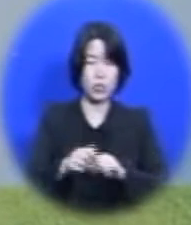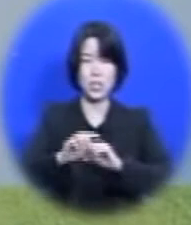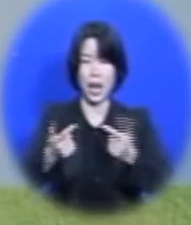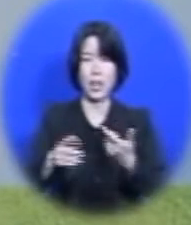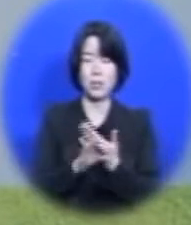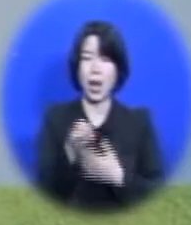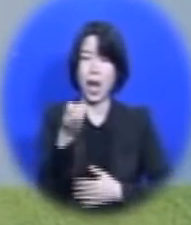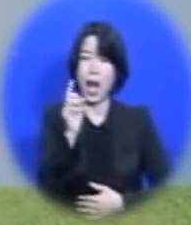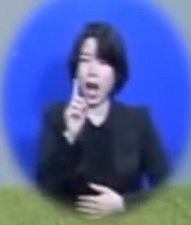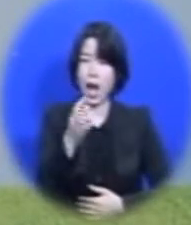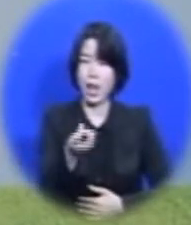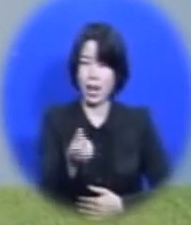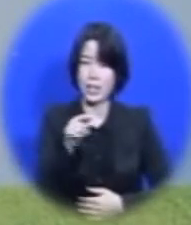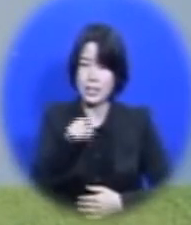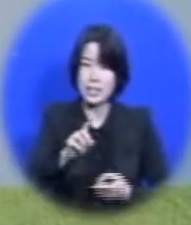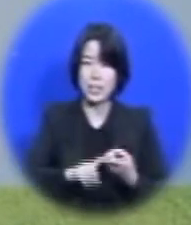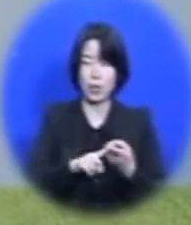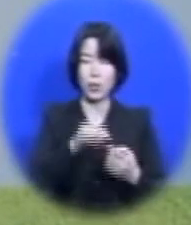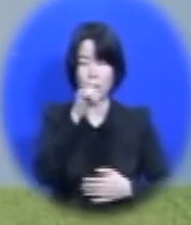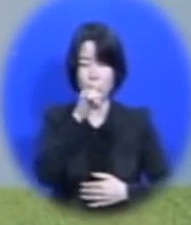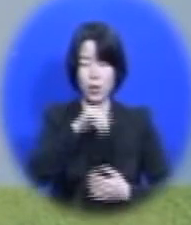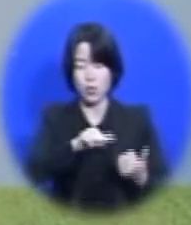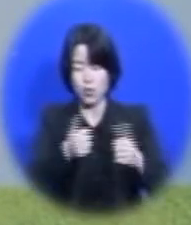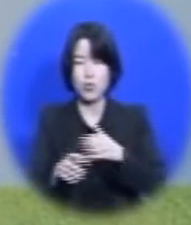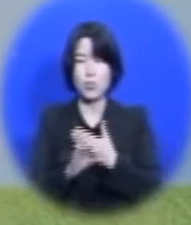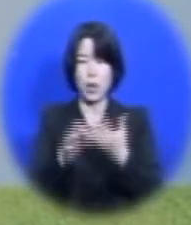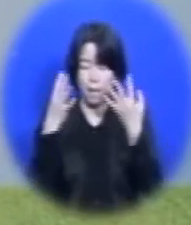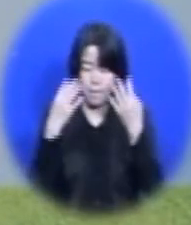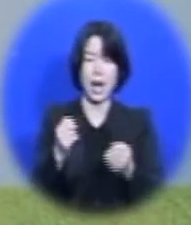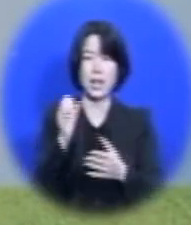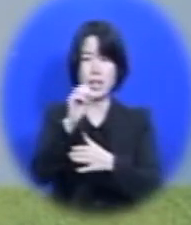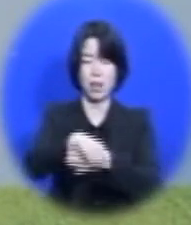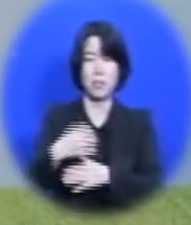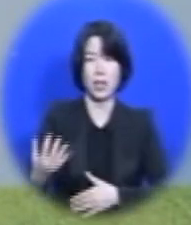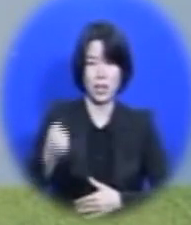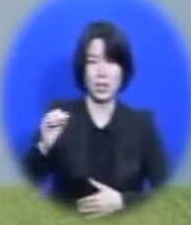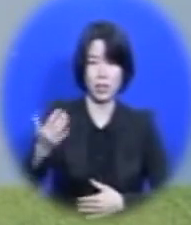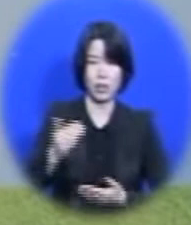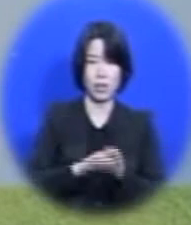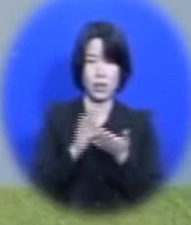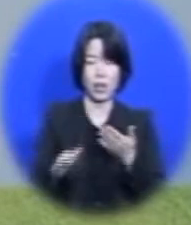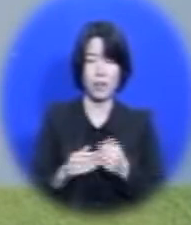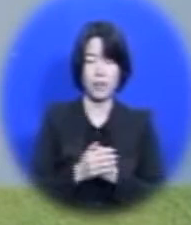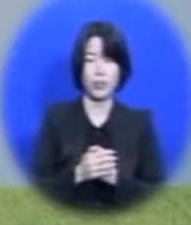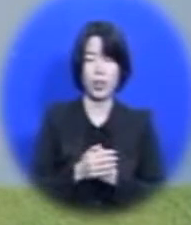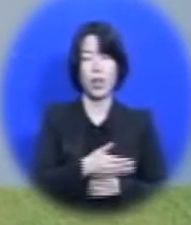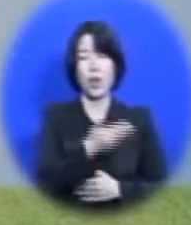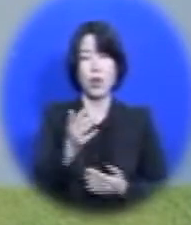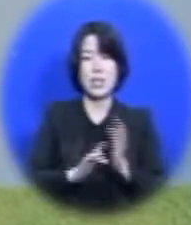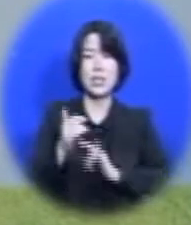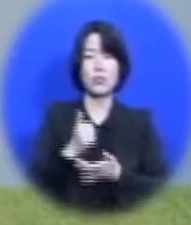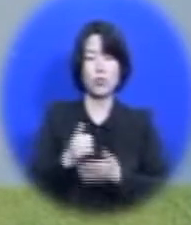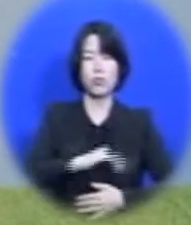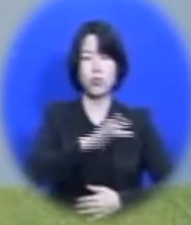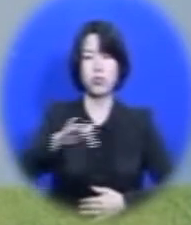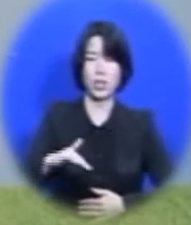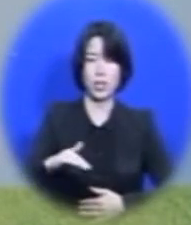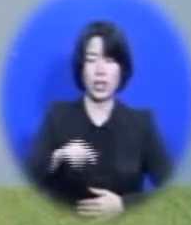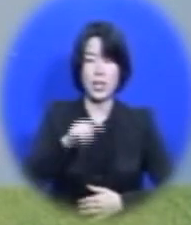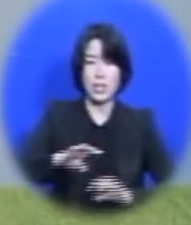알 그대로 있고 죽으면 많은 열매를 맺는다. 여러분, 예수님께서 우리에게 우리가 이